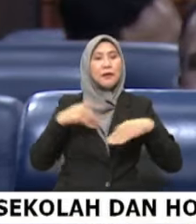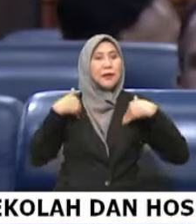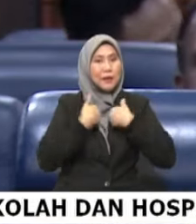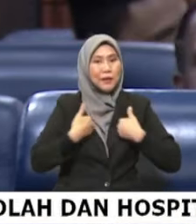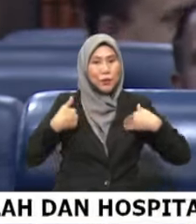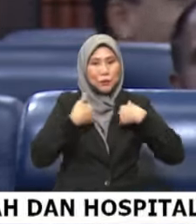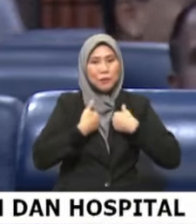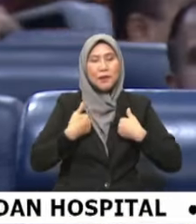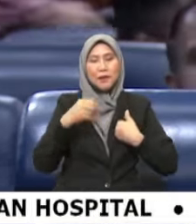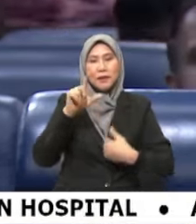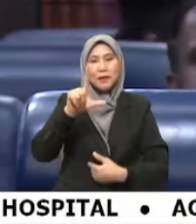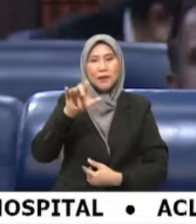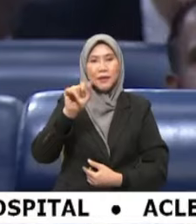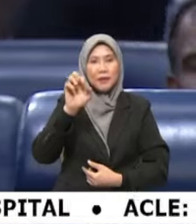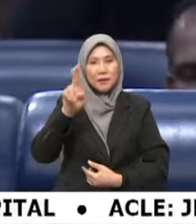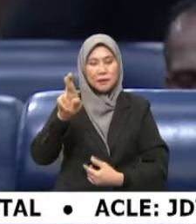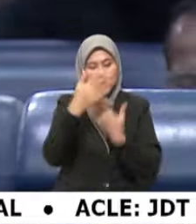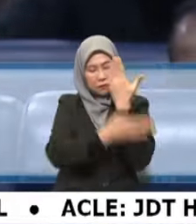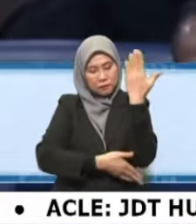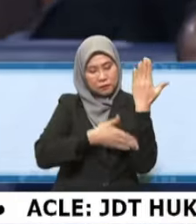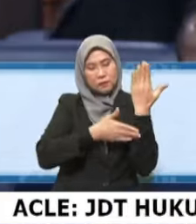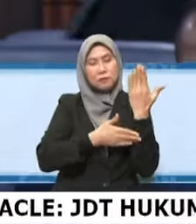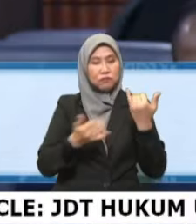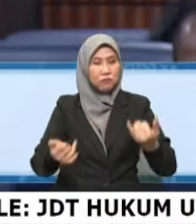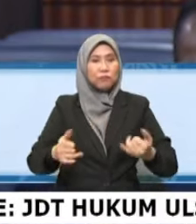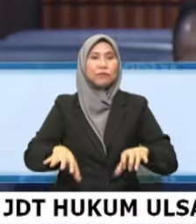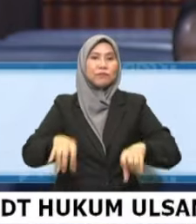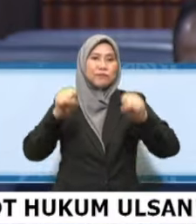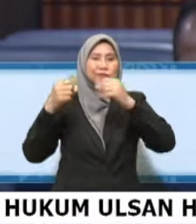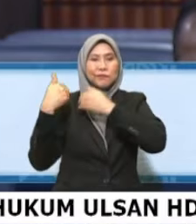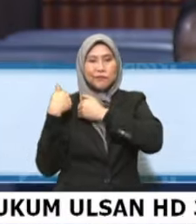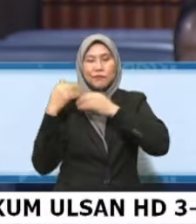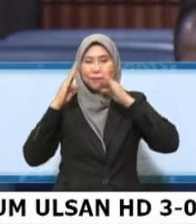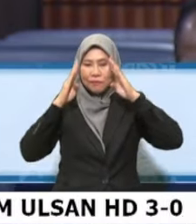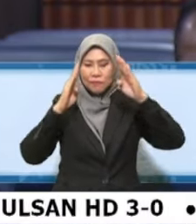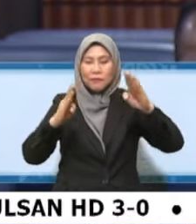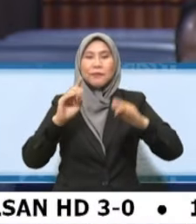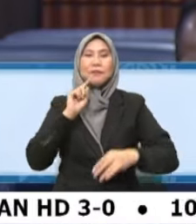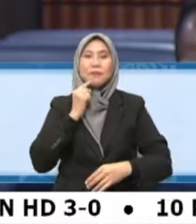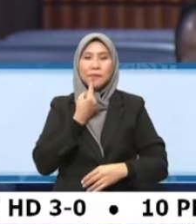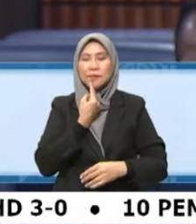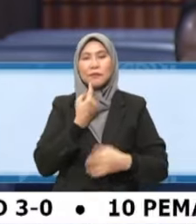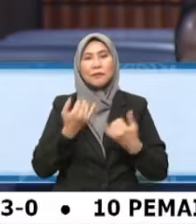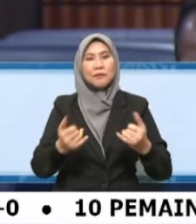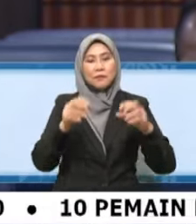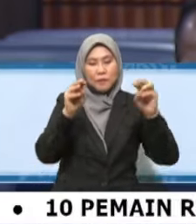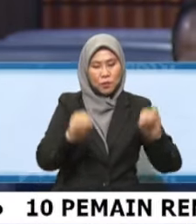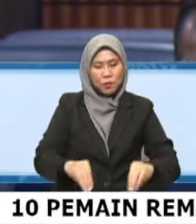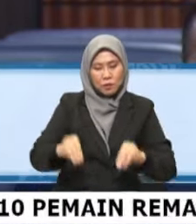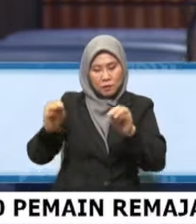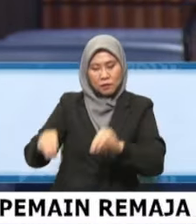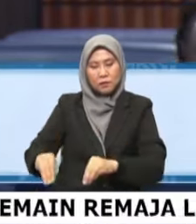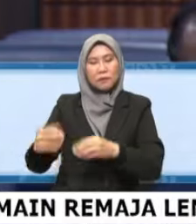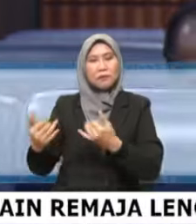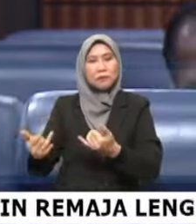Perlitan Semenanjung Malaysia mengambil perhatian yang serius konflik manusia dan hidupan liar termasuk harimau